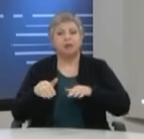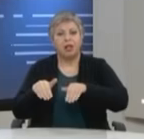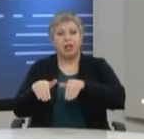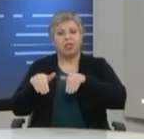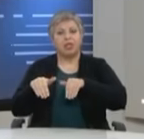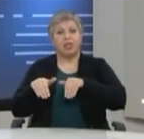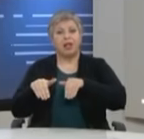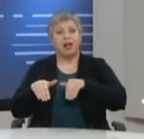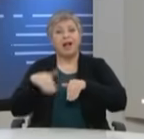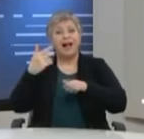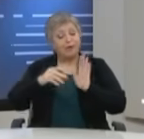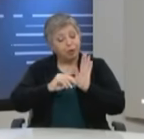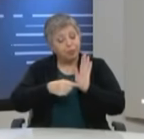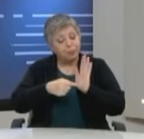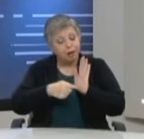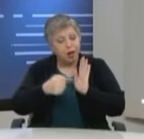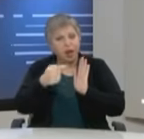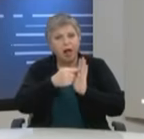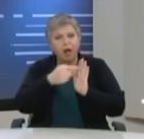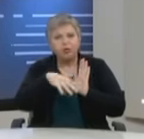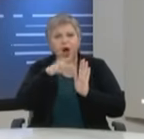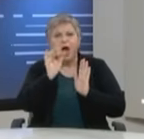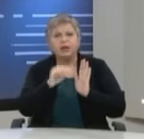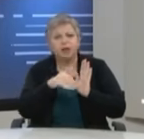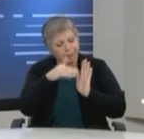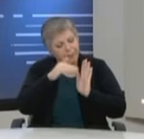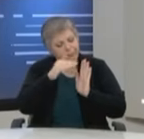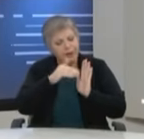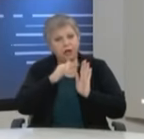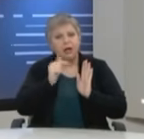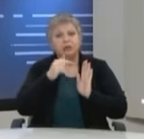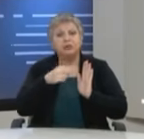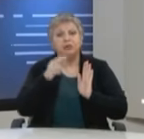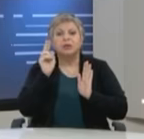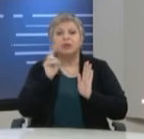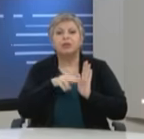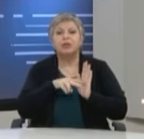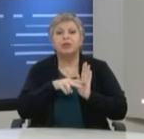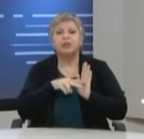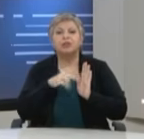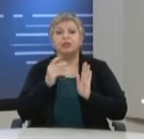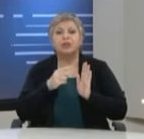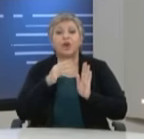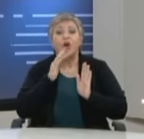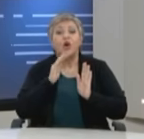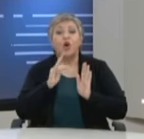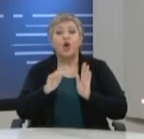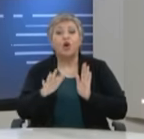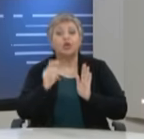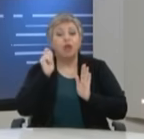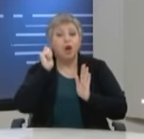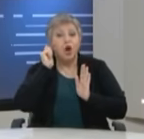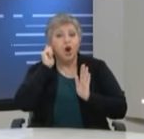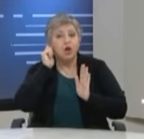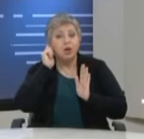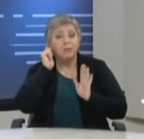κιόλας άρθρο της συμφωνίας. Μάλιστα, η αναγνώριση της μακεδονικής γλώσσας συνδέεται